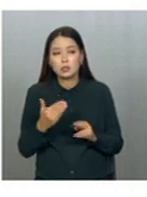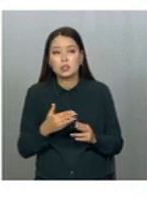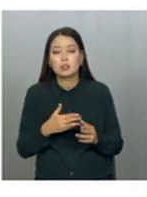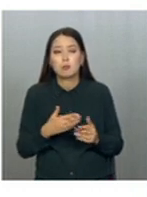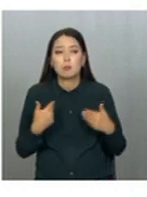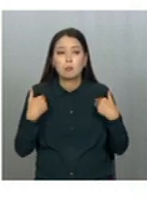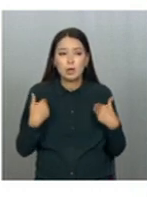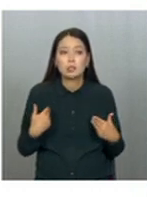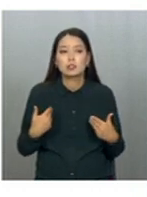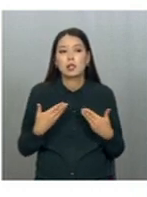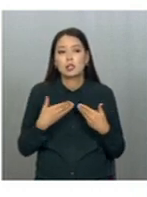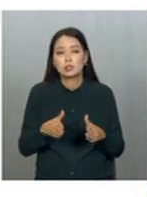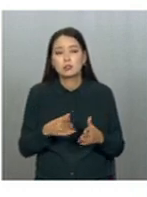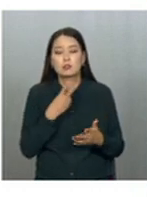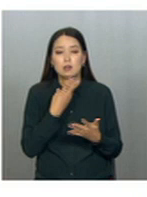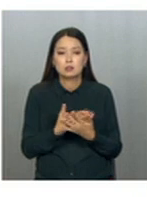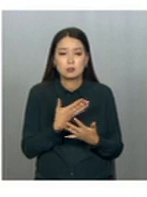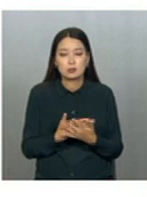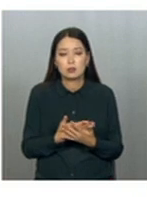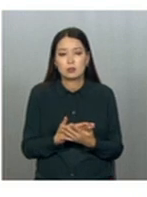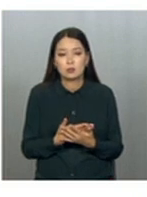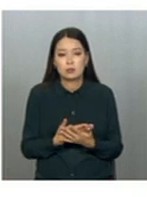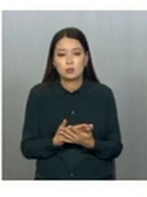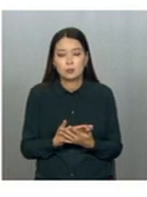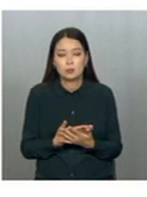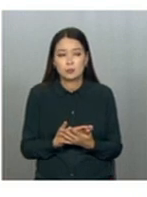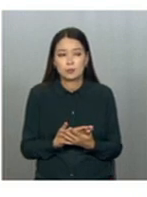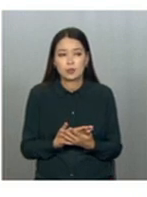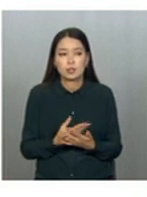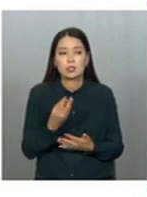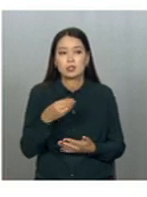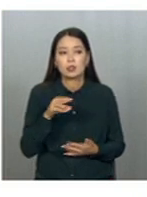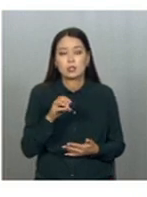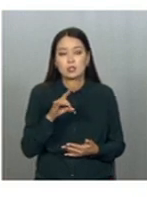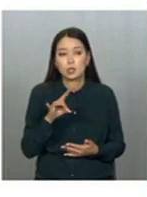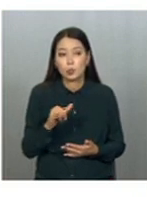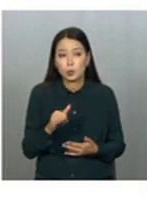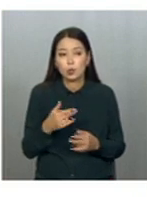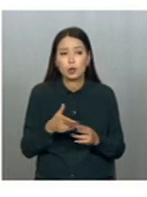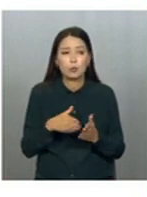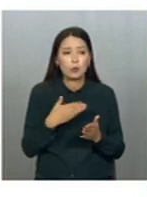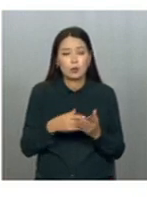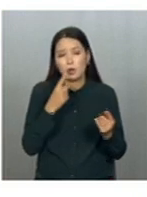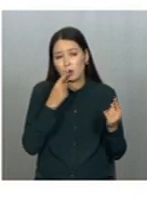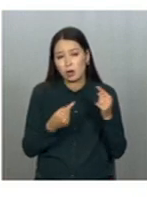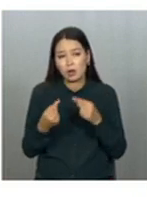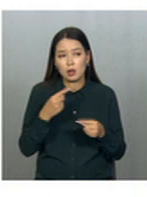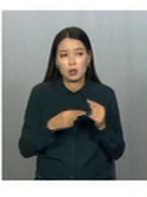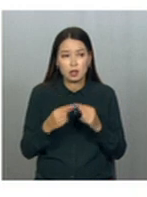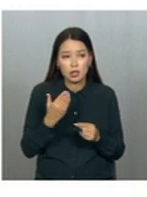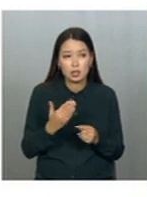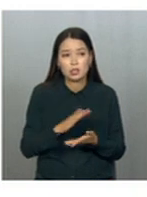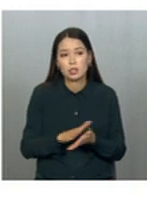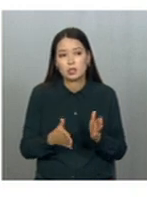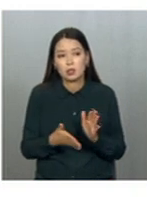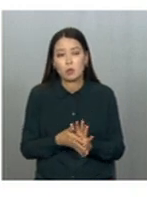жетіп, батыл, ашық әшкерелеуге көшеді. Шендестіру – мүлде қарама-қарсы ұғымдарды,